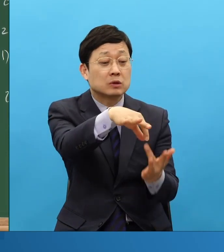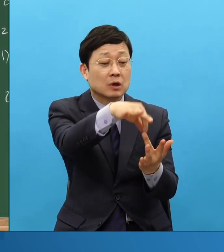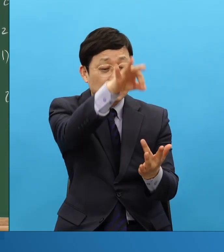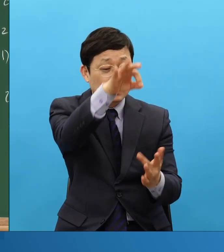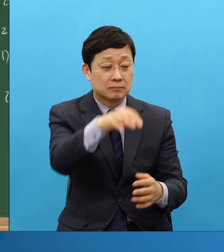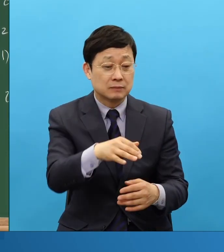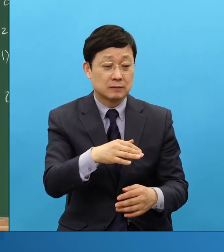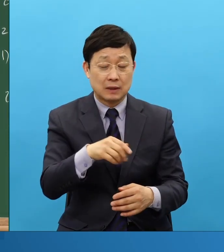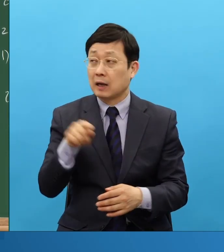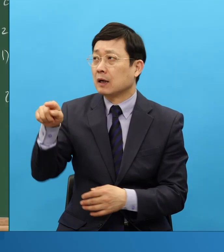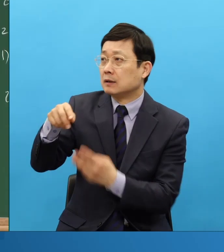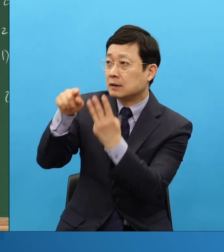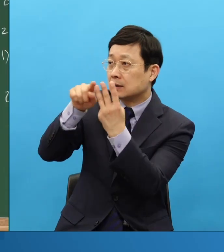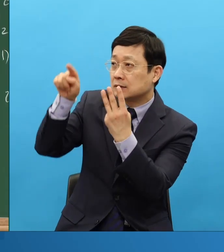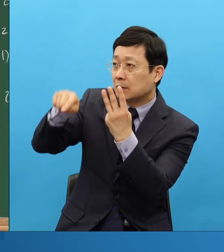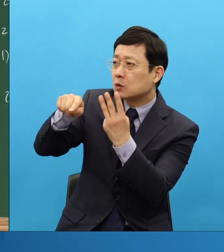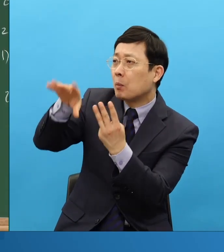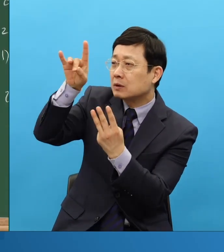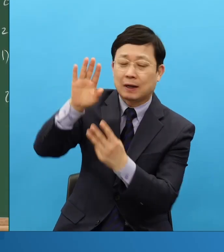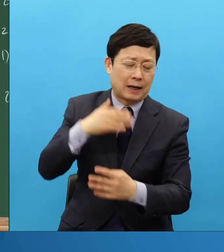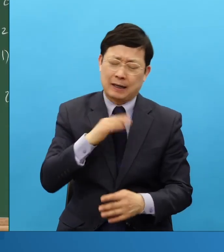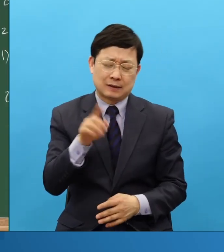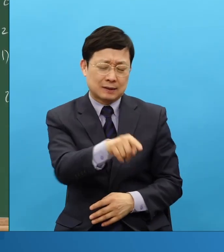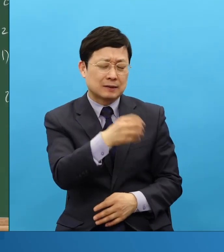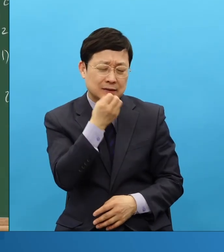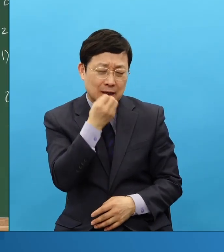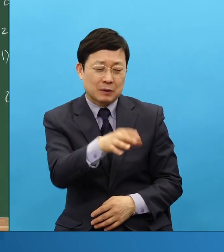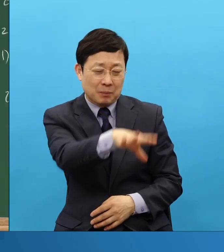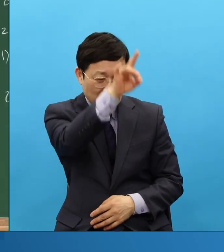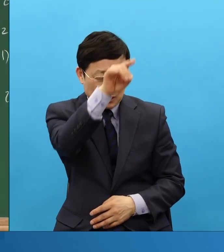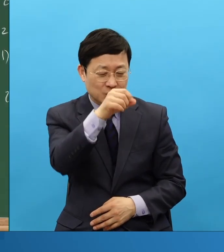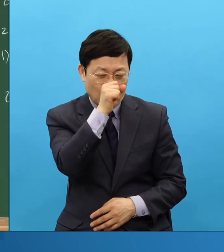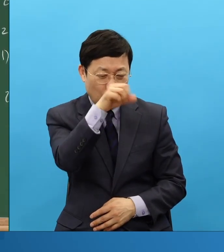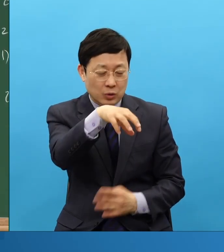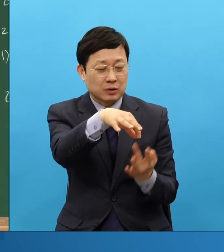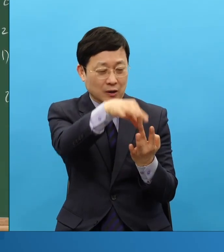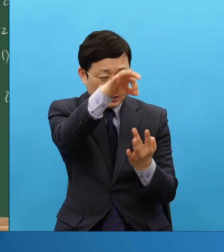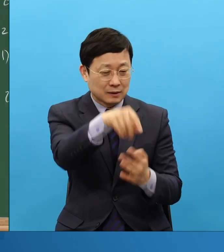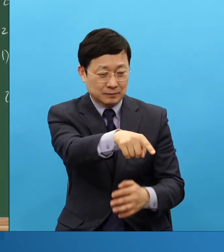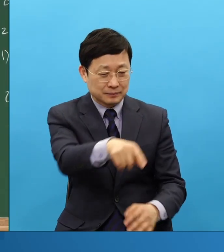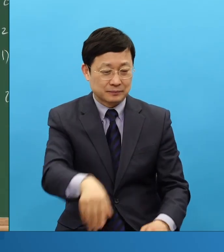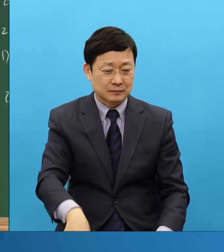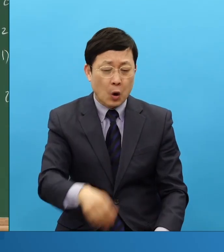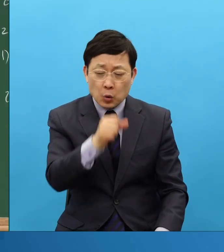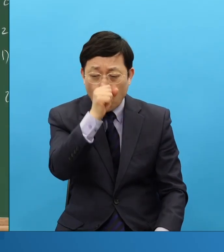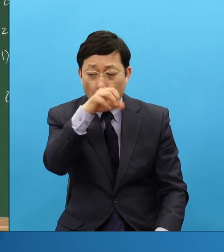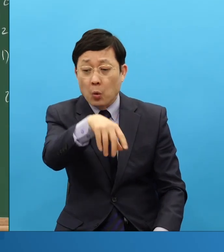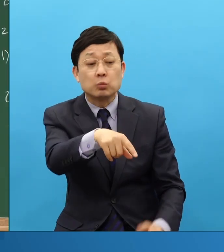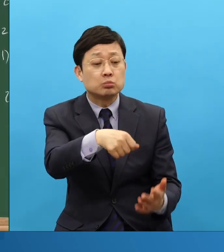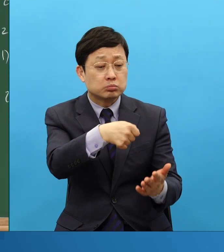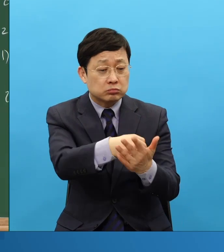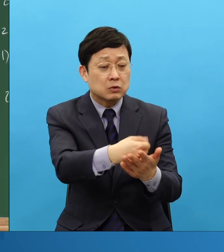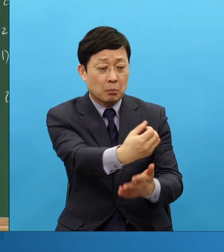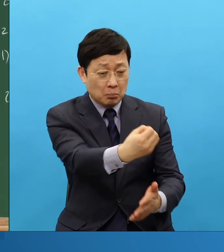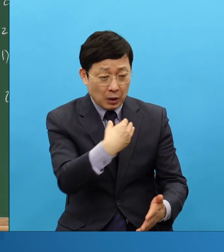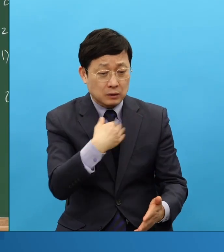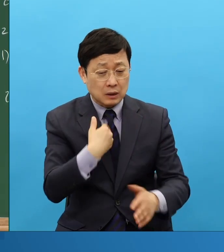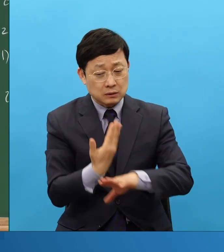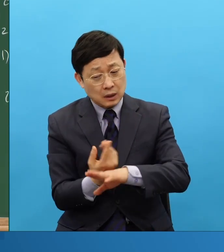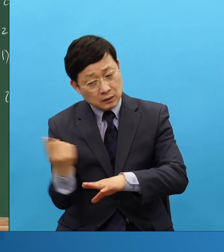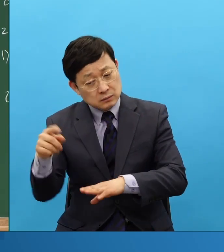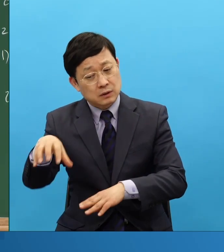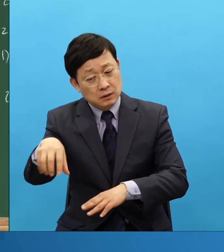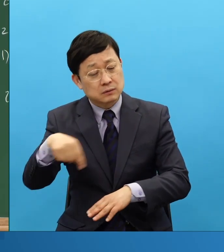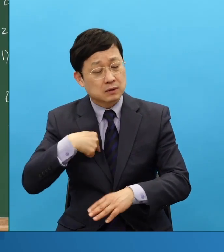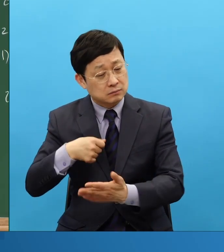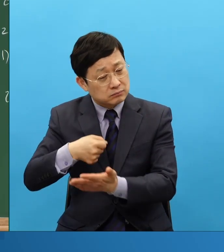삼촌이 먼저 선택하고야 너 이래야 되는데 네가 먼저 선택을 해라. A lot of times the uncle say I'll choose this and they go up. But he 좋은 걸 네가 먼저 말해라. And tell me what you like first. 나는 그다음 거